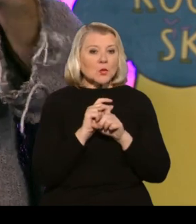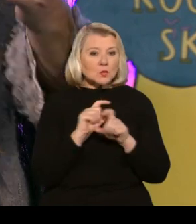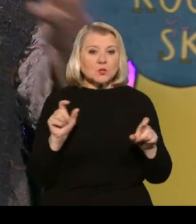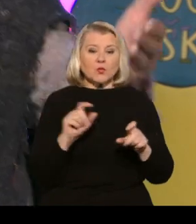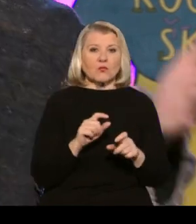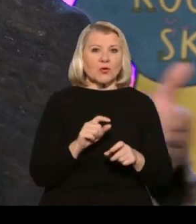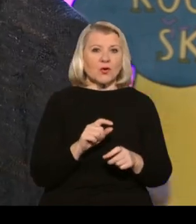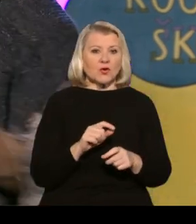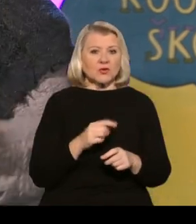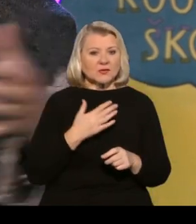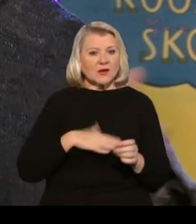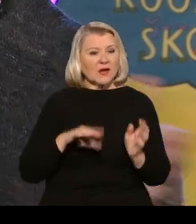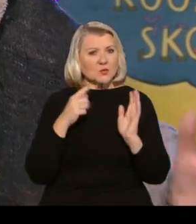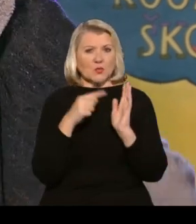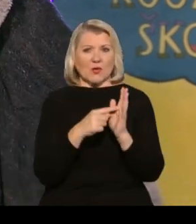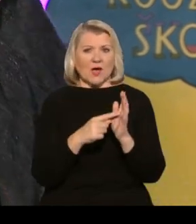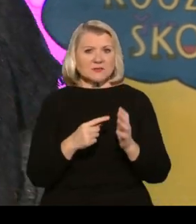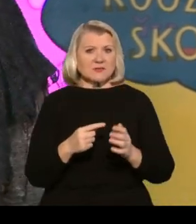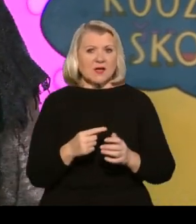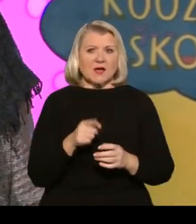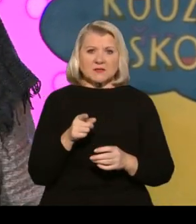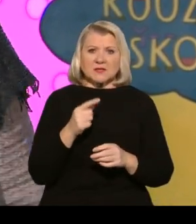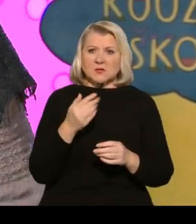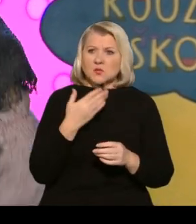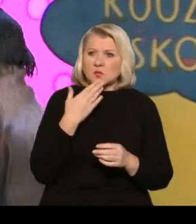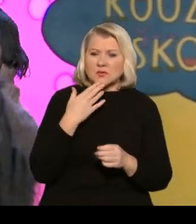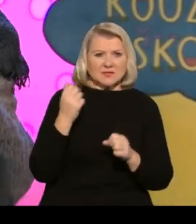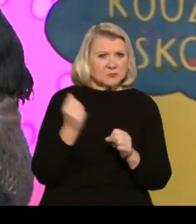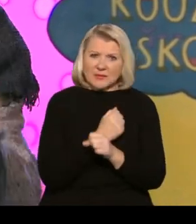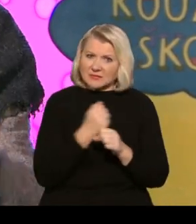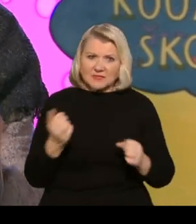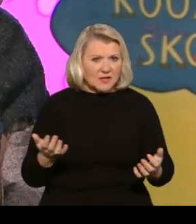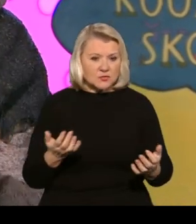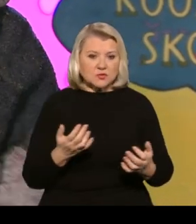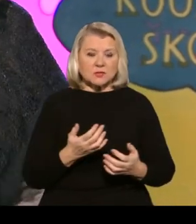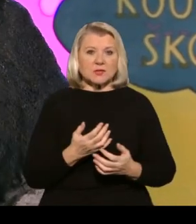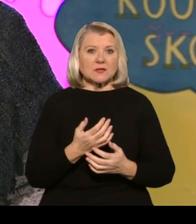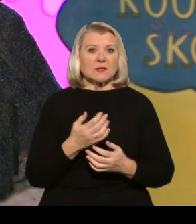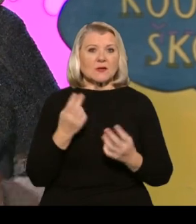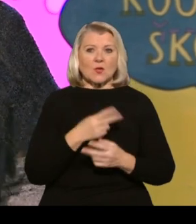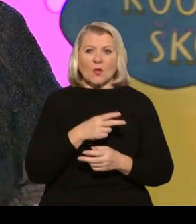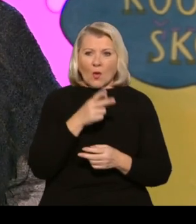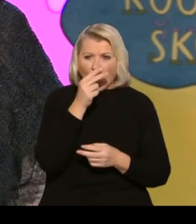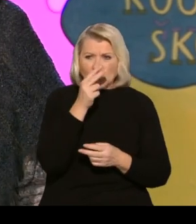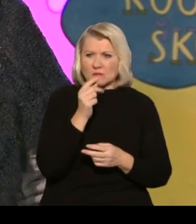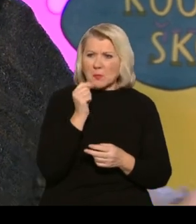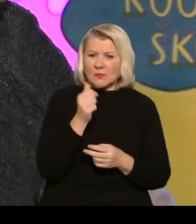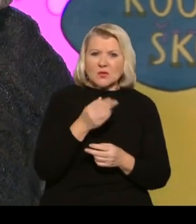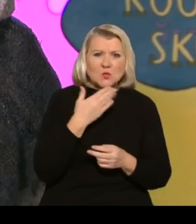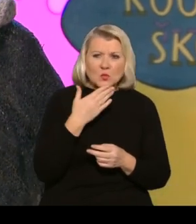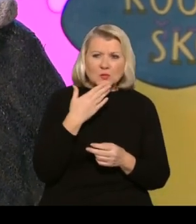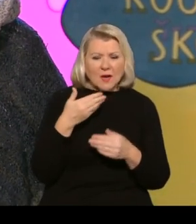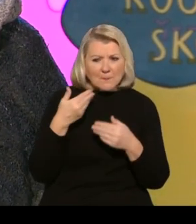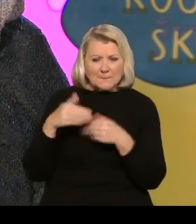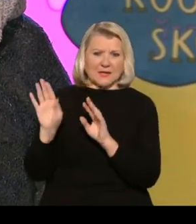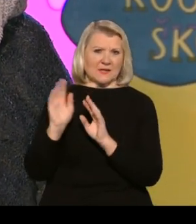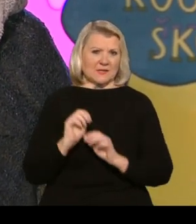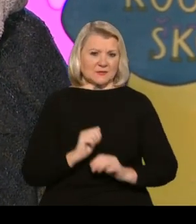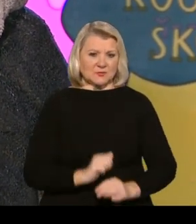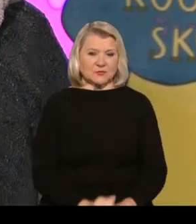vám ukázal, že není třeba se nudit, abyste tu nudu ošklivou protivnou k sobě vůbec